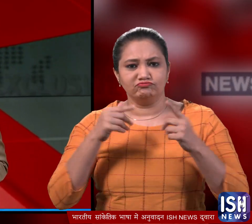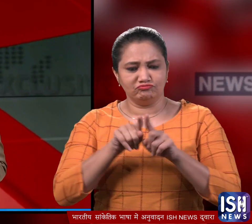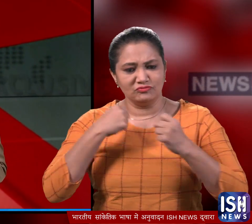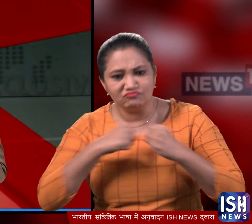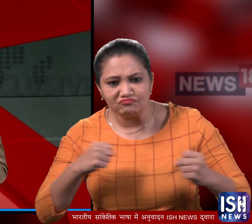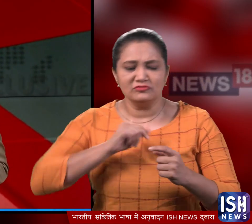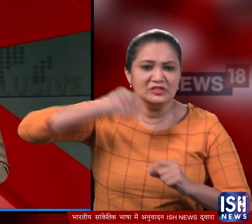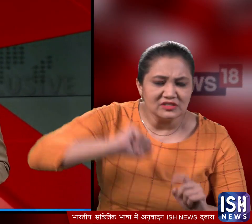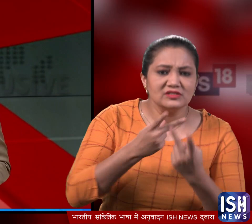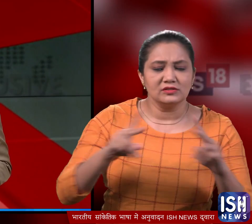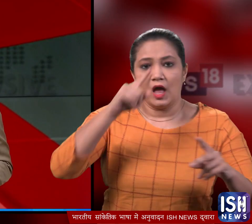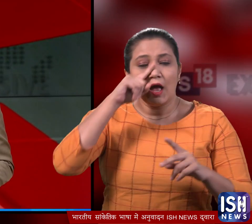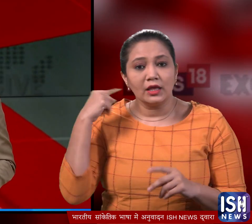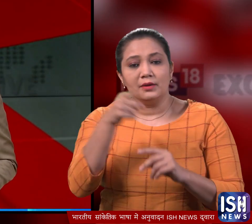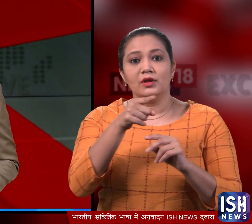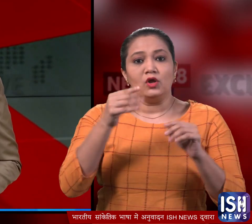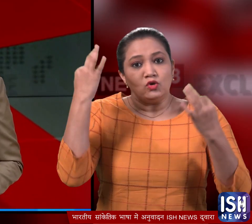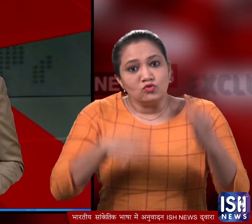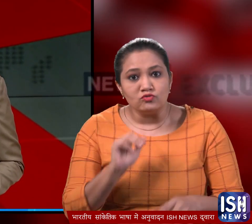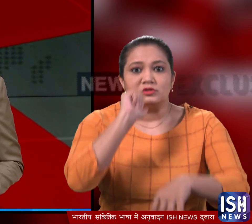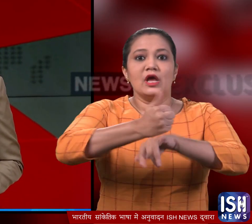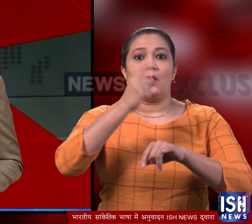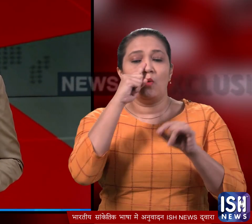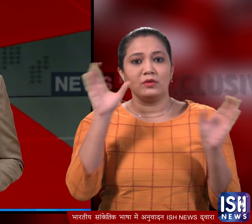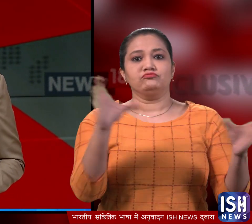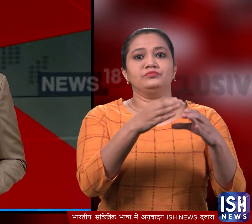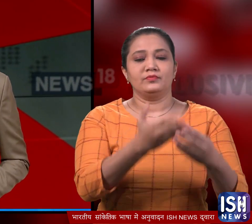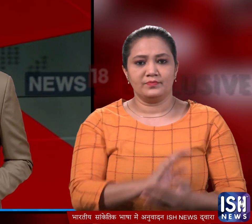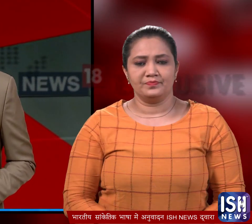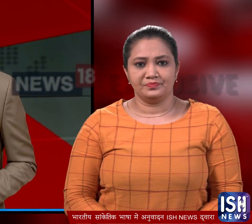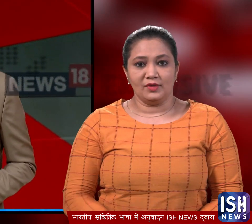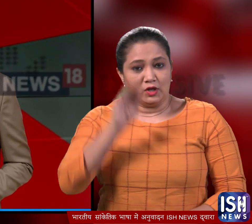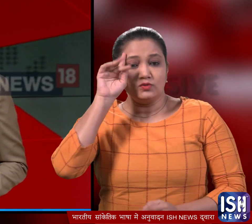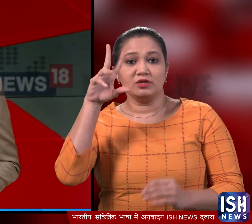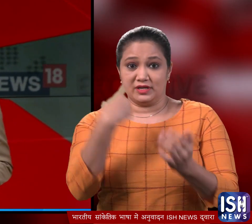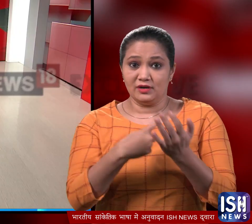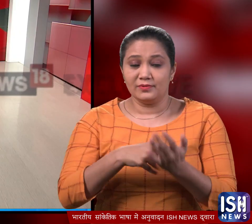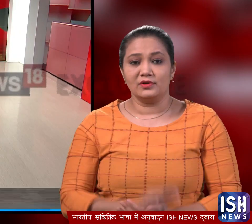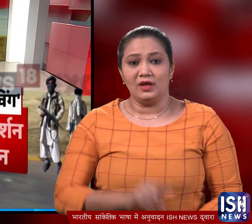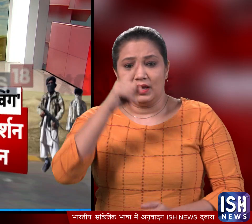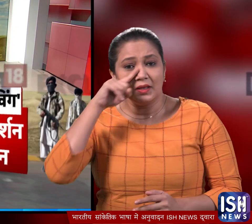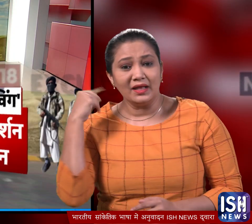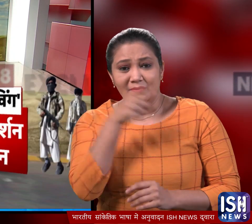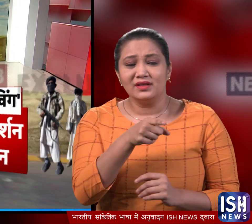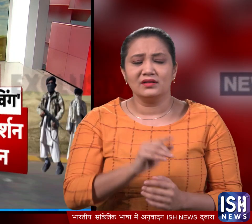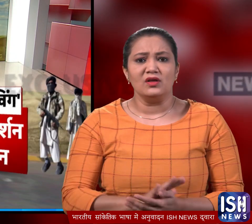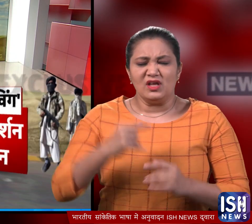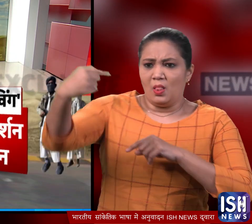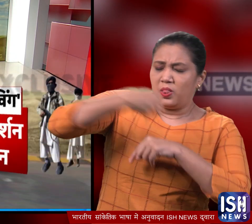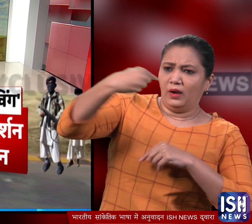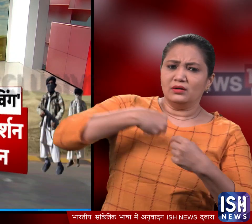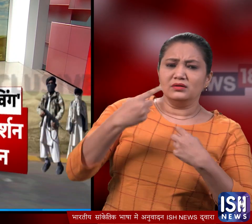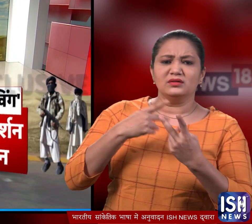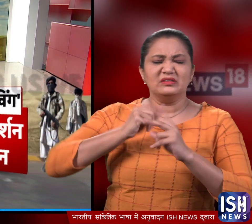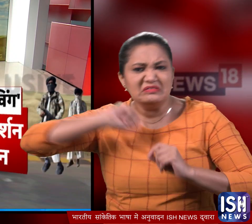दबाने के लिए तालिबान ने एक महिला विंग बना दी। न्यूज़ 18 के नीतीश कुमार की रिपोर्ट है कि तालिबान को अपने खिलाफ